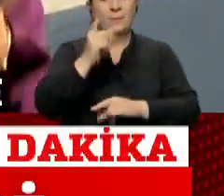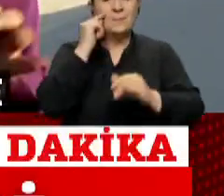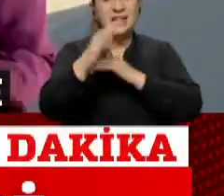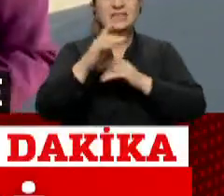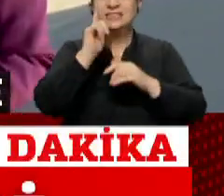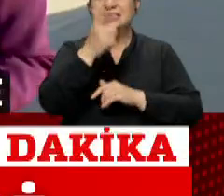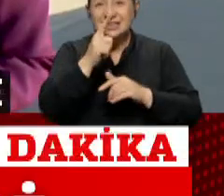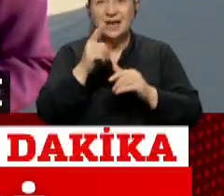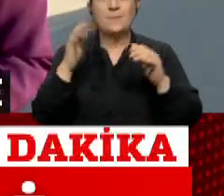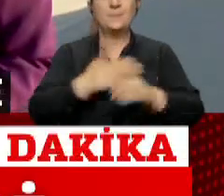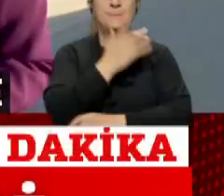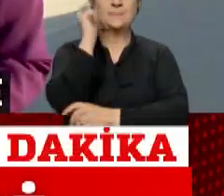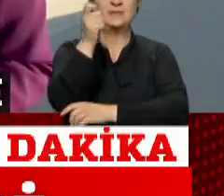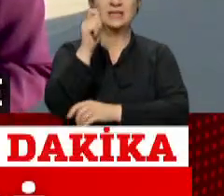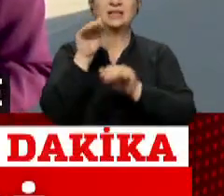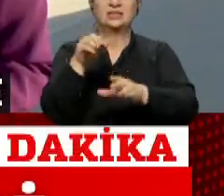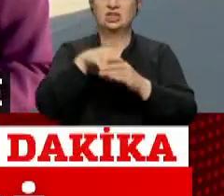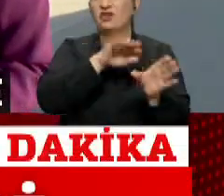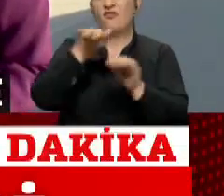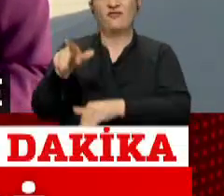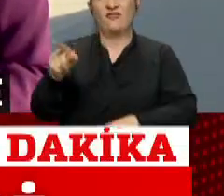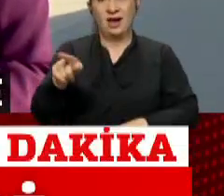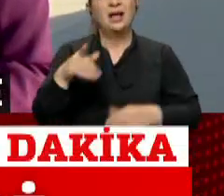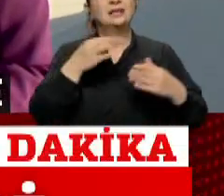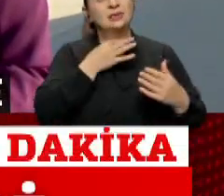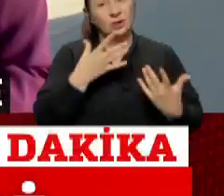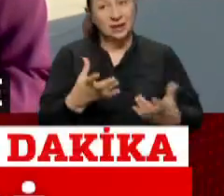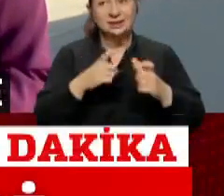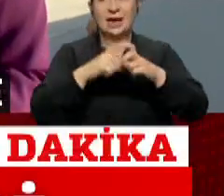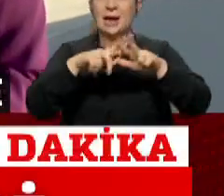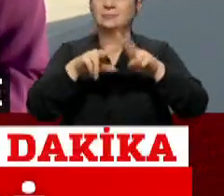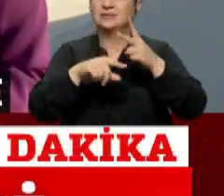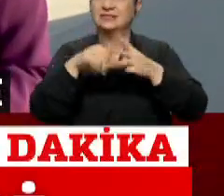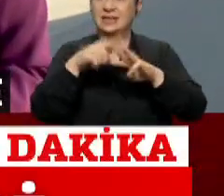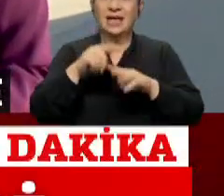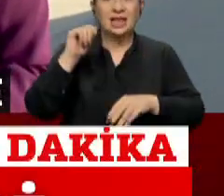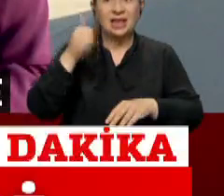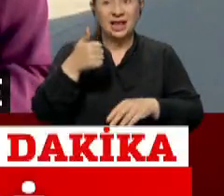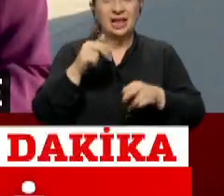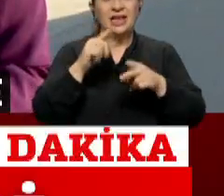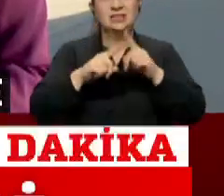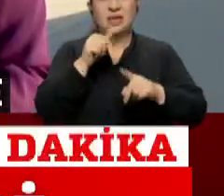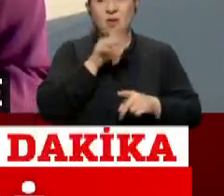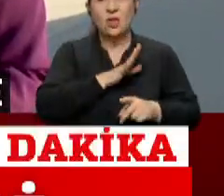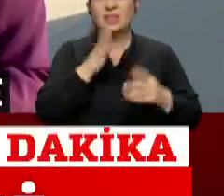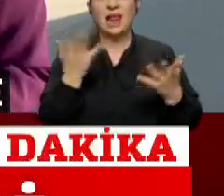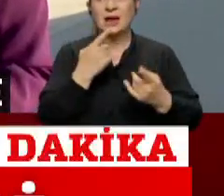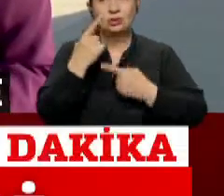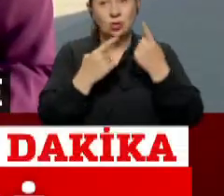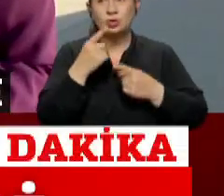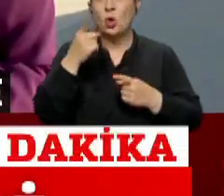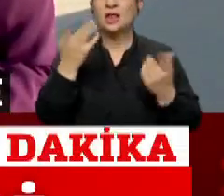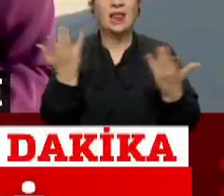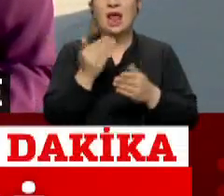Sesi mitingine destek için bulunuyor. Evet Gamze, teşekkür ederiz. Yarın artık Kemal Kılıçdaroğlu neler söylemiş,